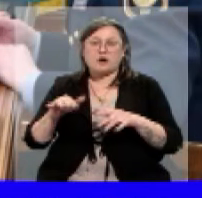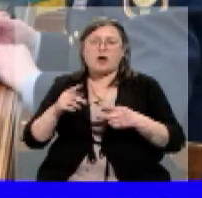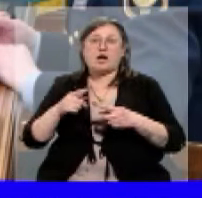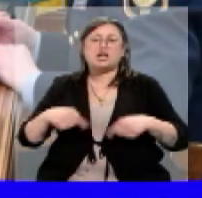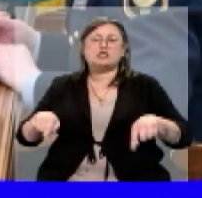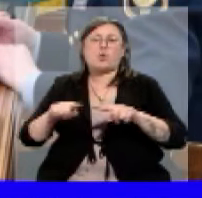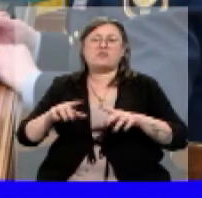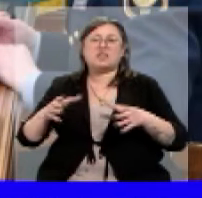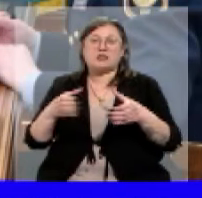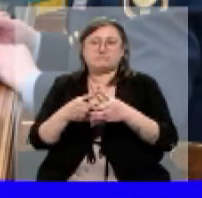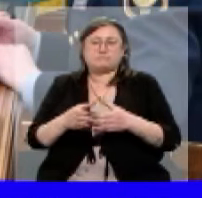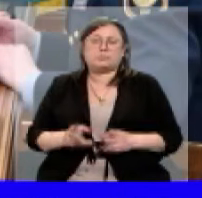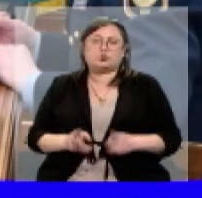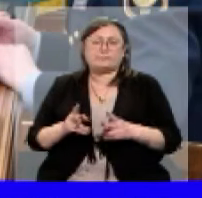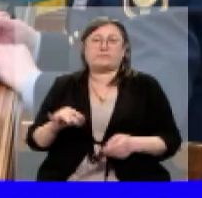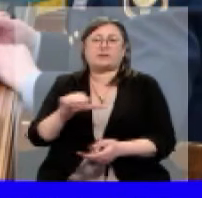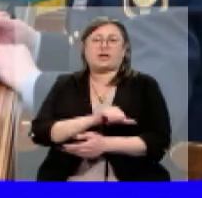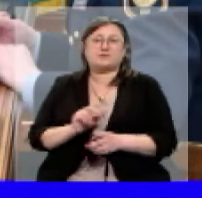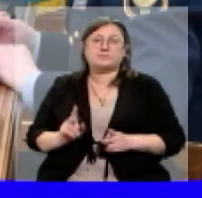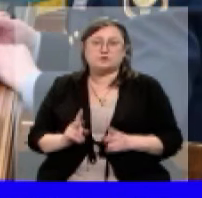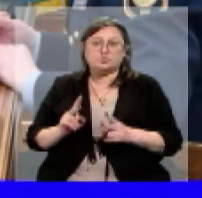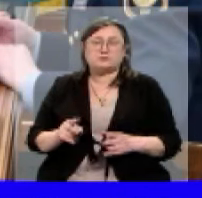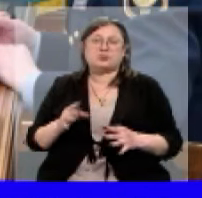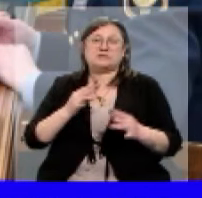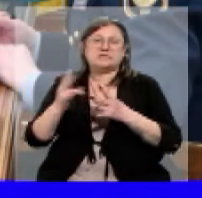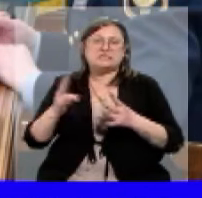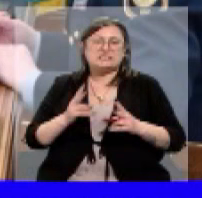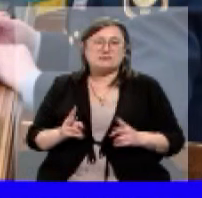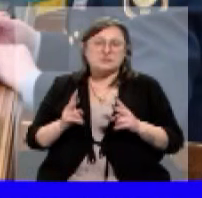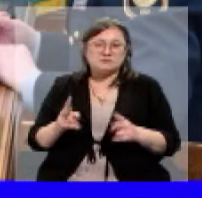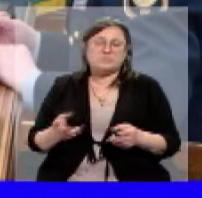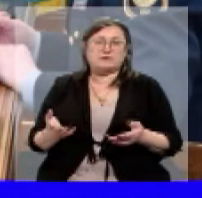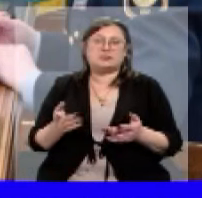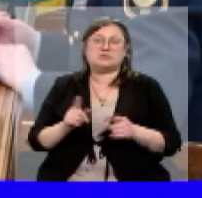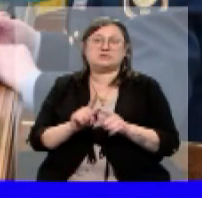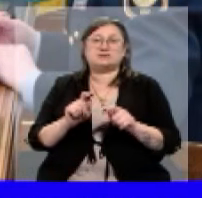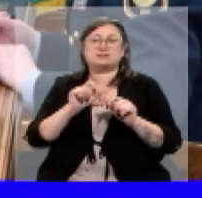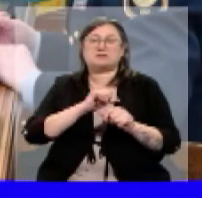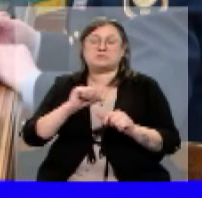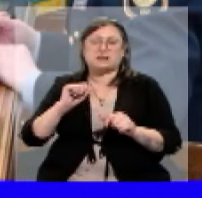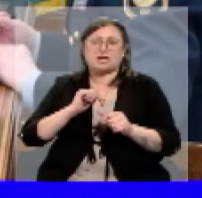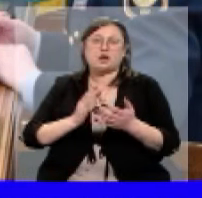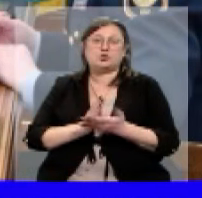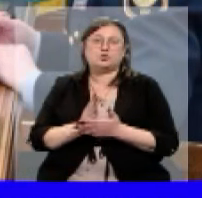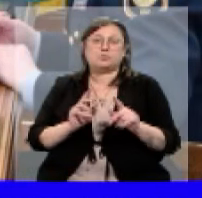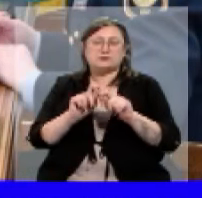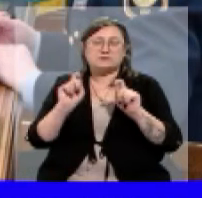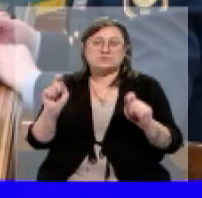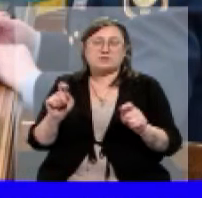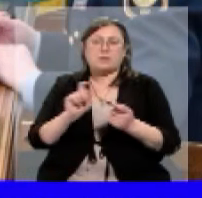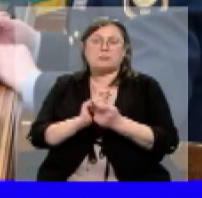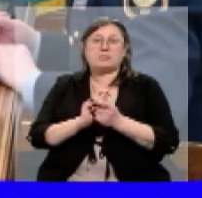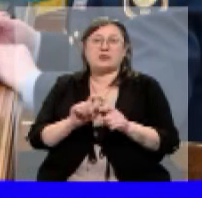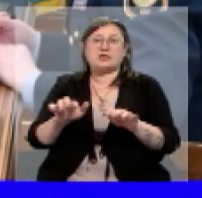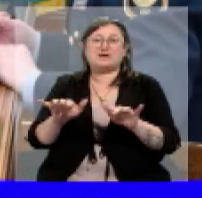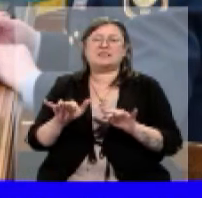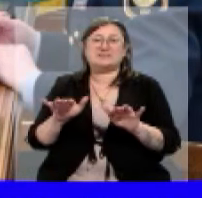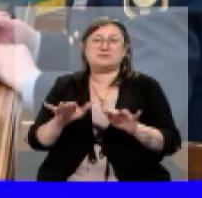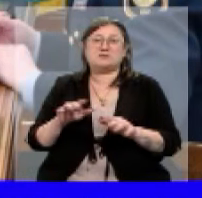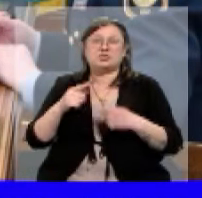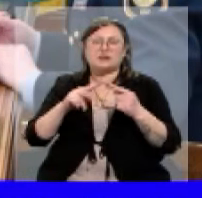таныстырылды. Министр киберқылмысқа қарсы күрес жүргізетін дербес қызмет құрылатынын жеткізді. Сонымен қатар Ержан Сәденов орта буынға